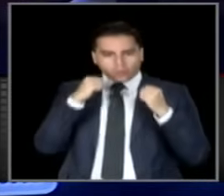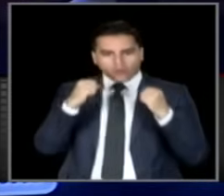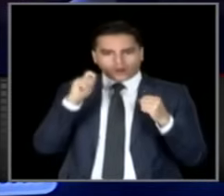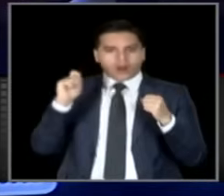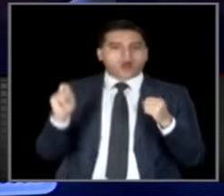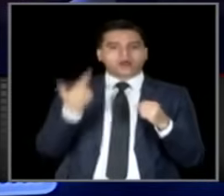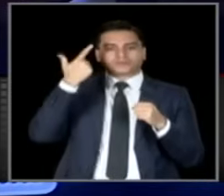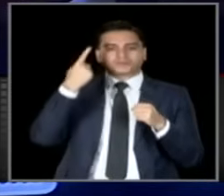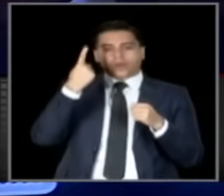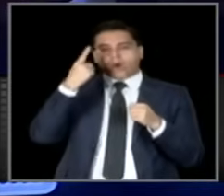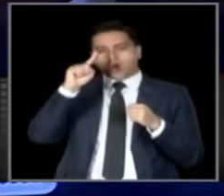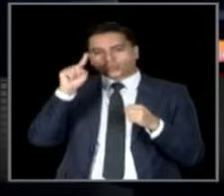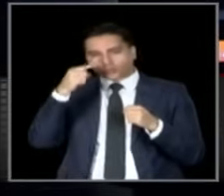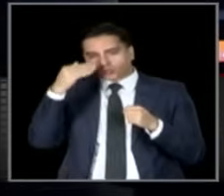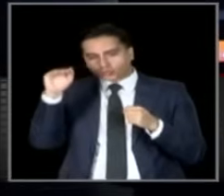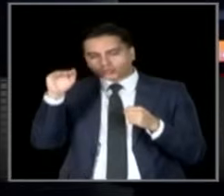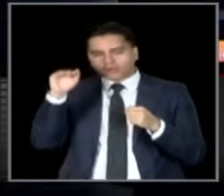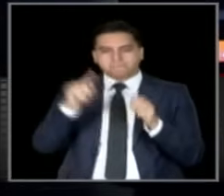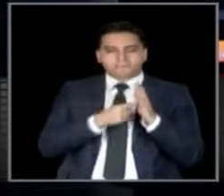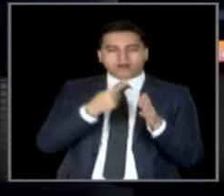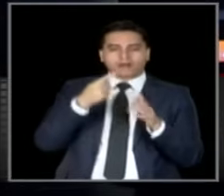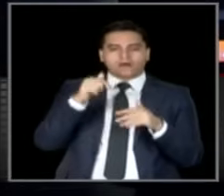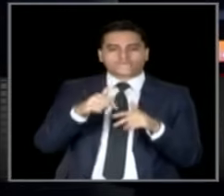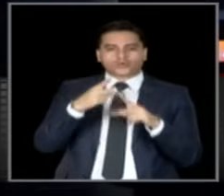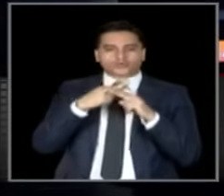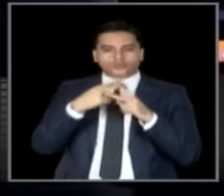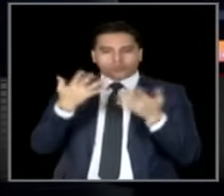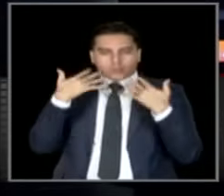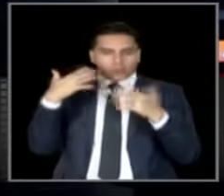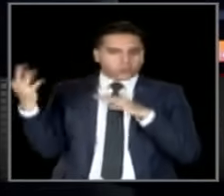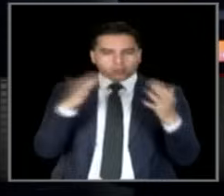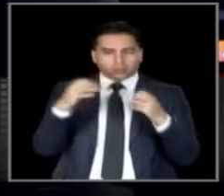أسرع ب1.5 مرة من سرعة الصوت؟